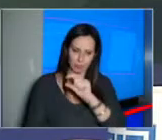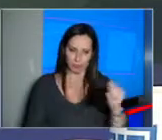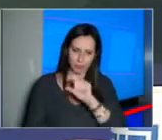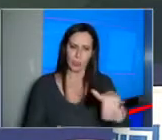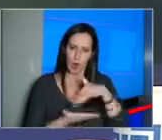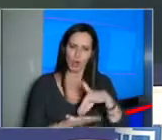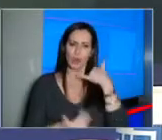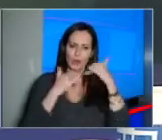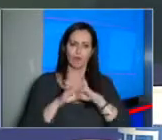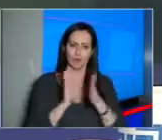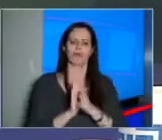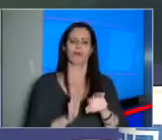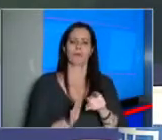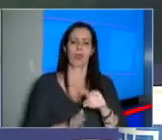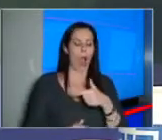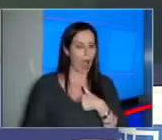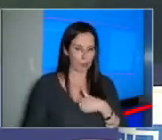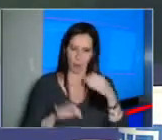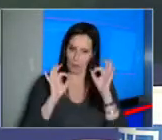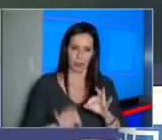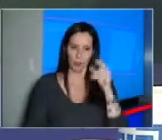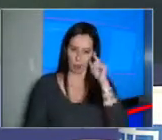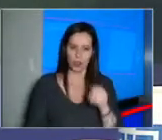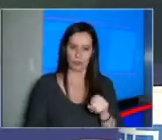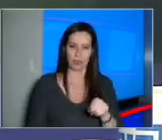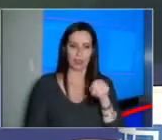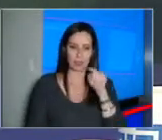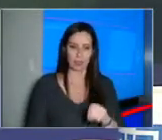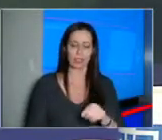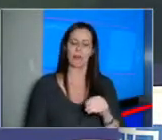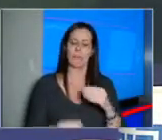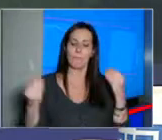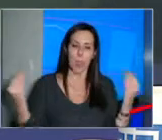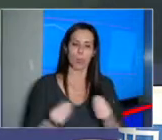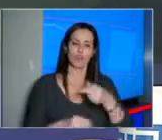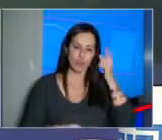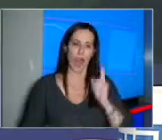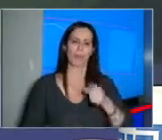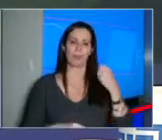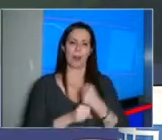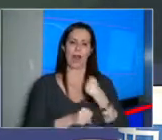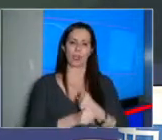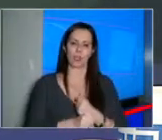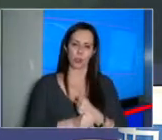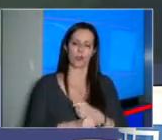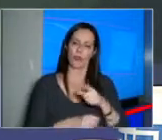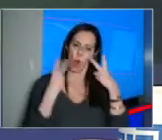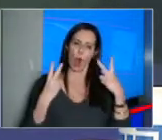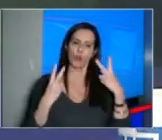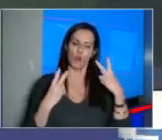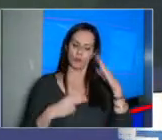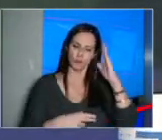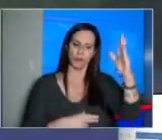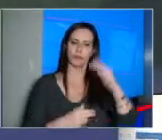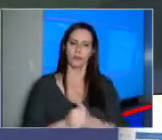הכתובות שאתם יכולים לפנות לאנשים. אני באמת חושב שזה מעשה שחייבים לעשות, והוא חשוב לדורות